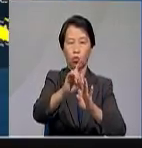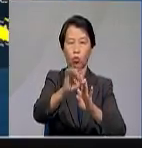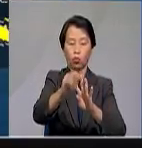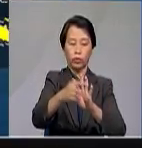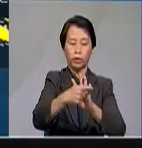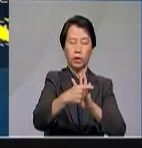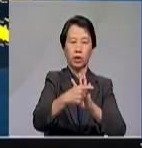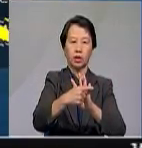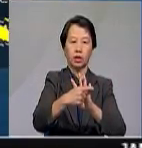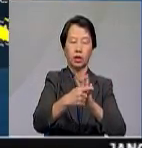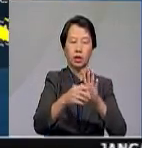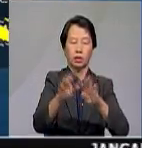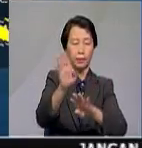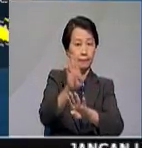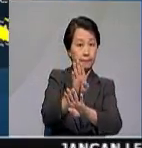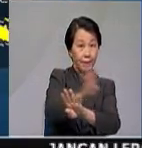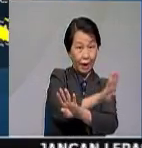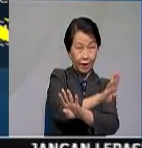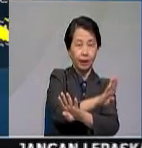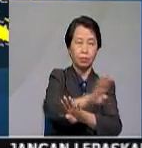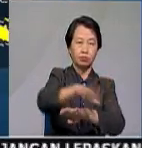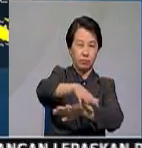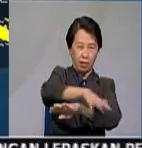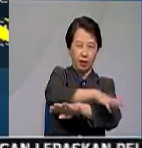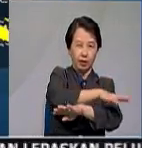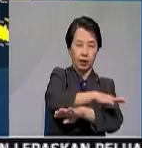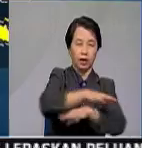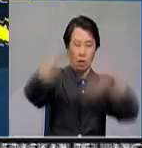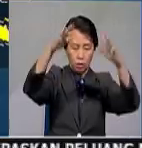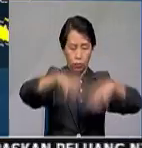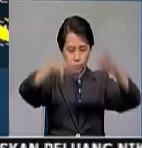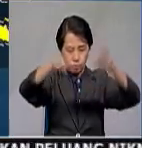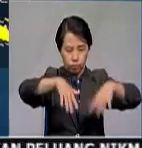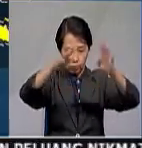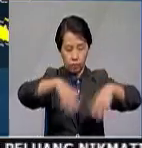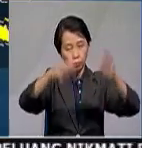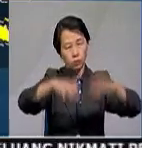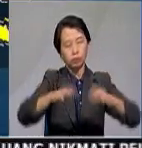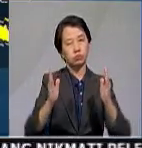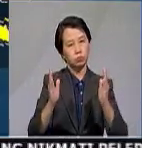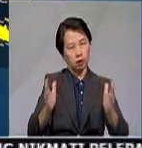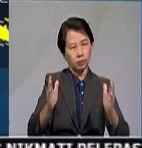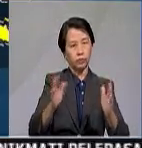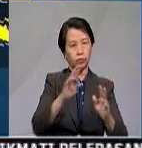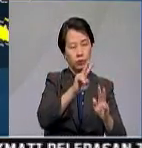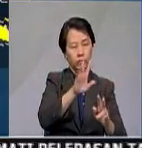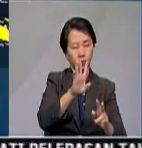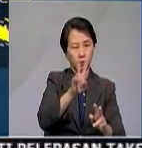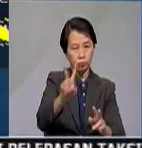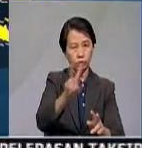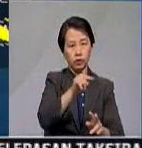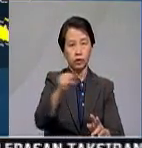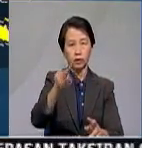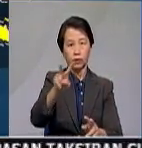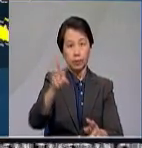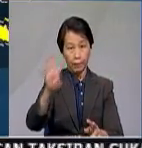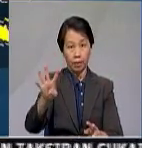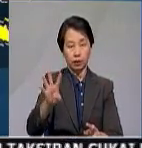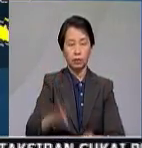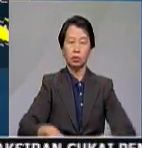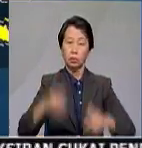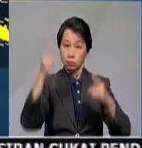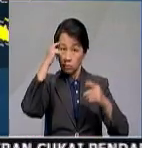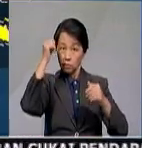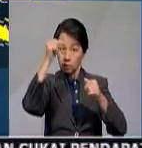di bahagian pantai barat, yang mana hujan lebat dijangkakan boleh berlaku pada tempoh ini. Dan harus diingatkan, hujan lebat yang